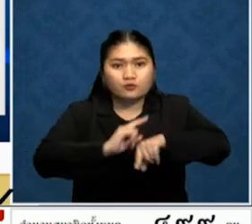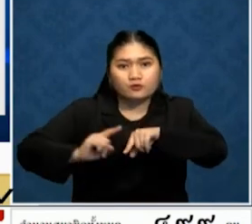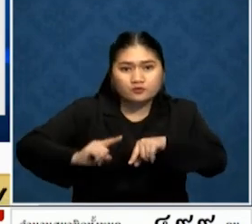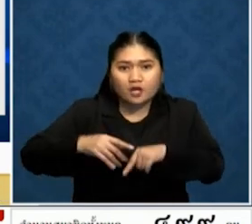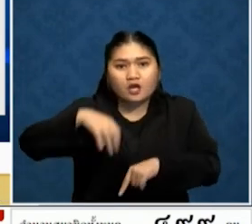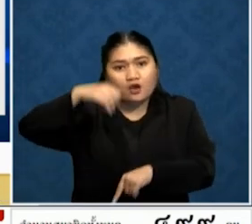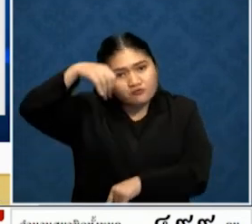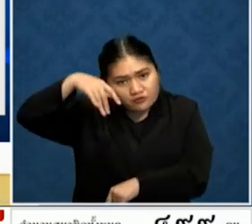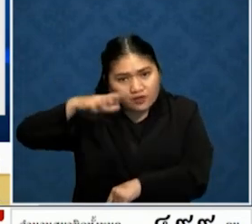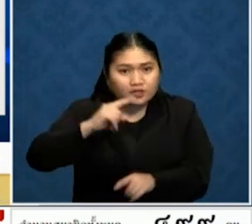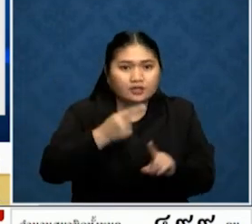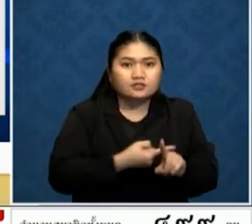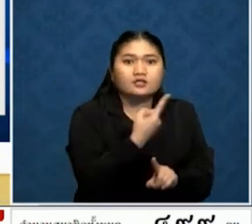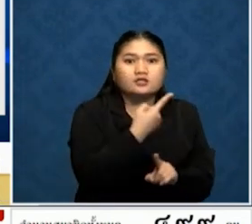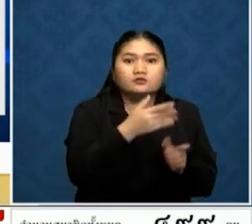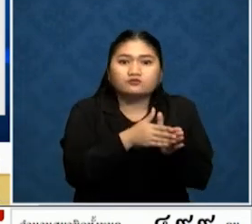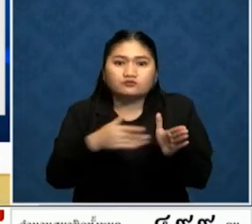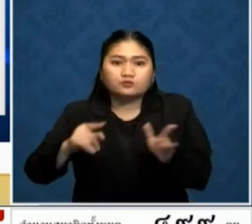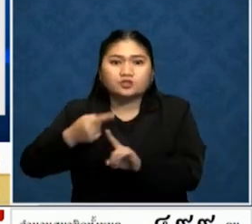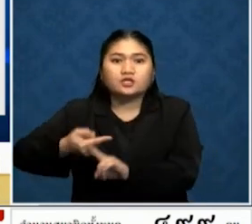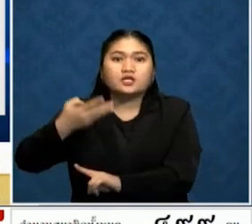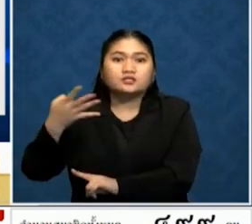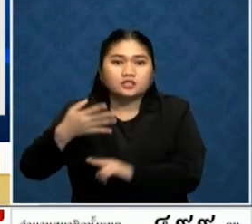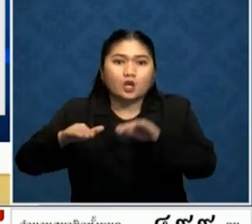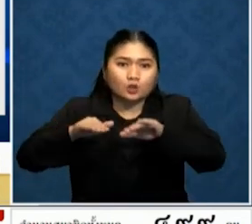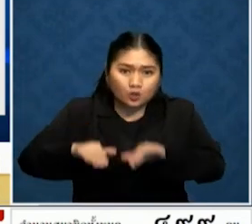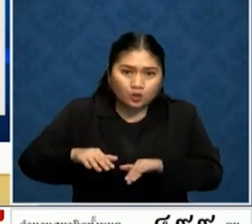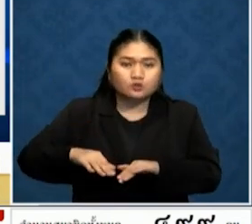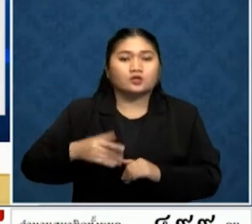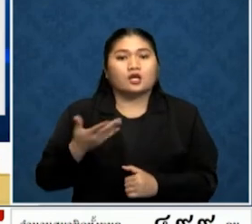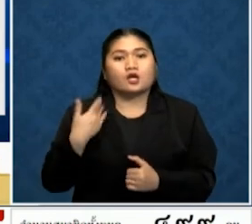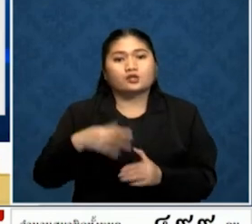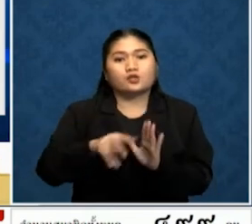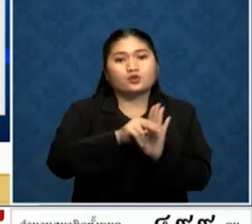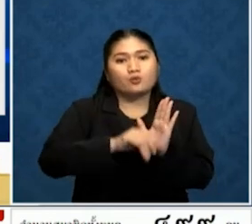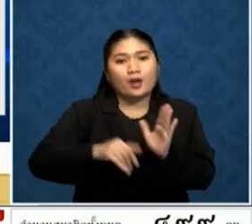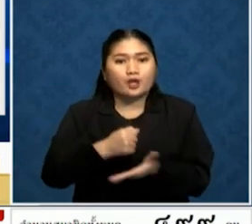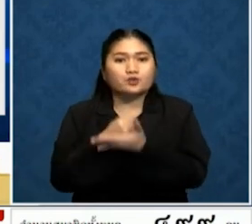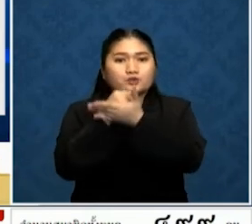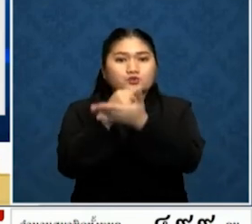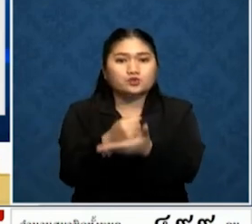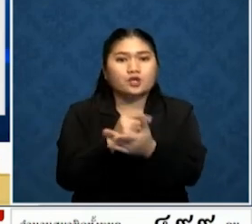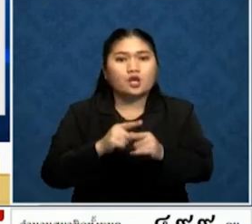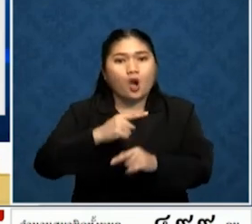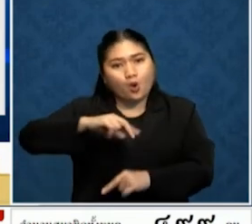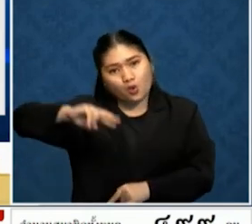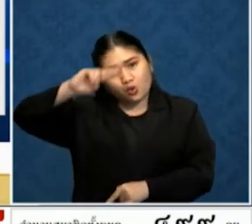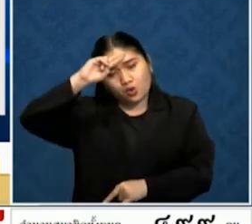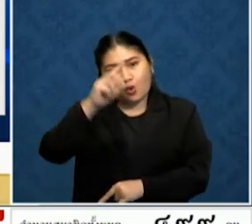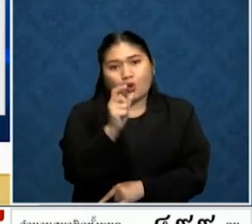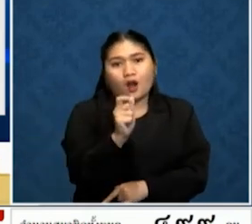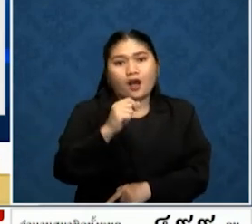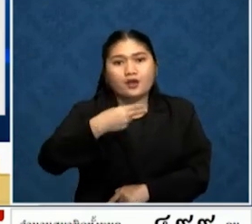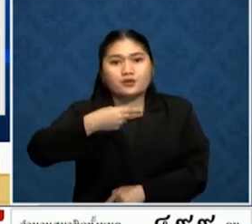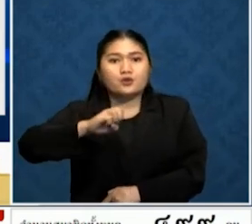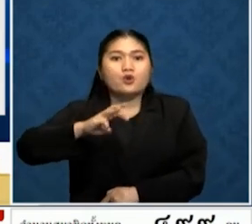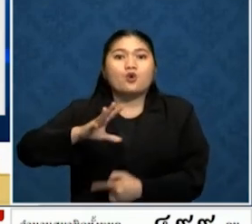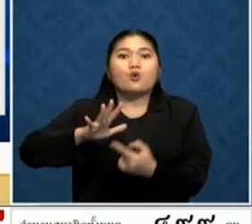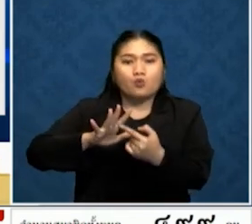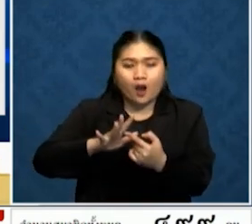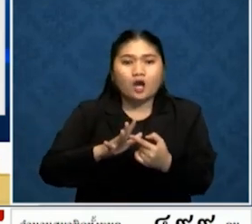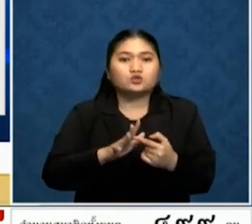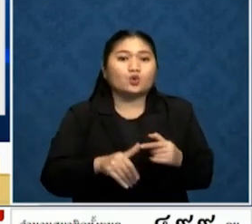แต่เดือนมกราคมถึงเดือนเมษายนนโยบายการช่วยเหลือโรคอหิวาแอฟริกาในสุก